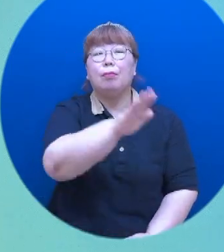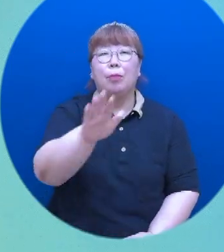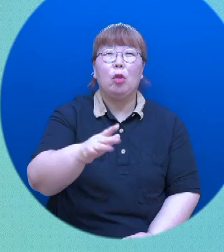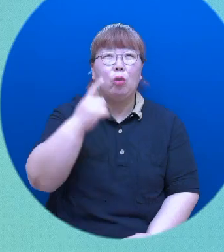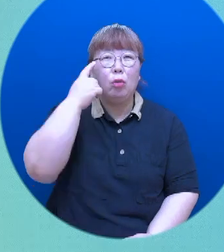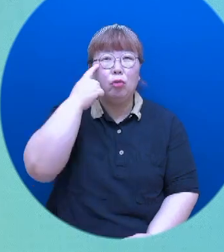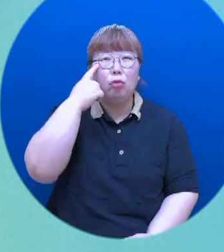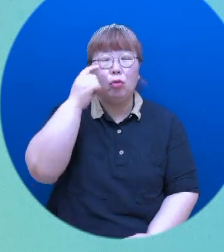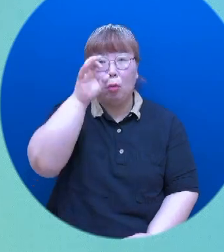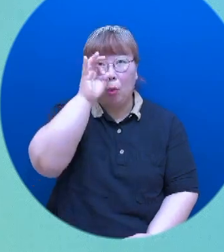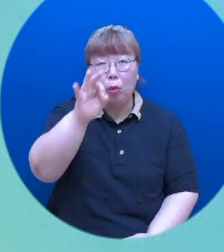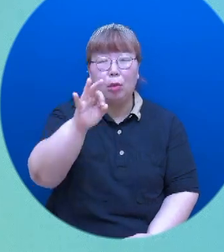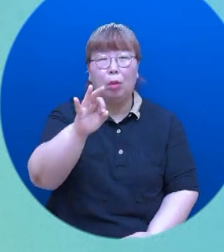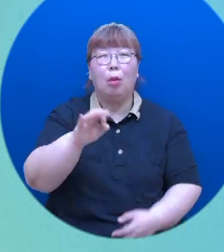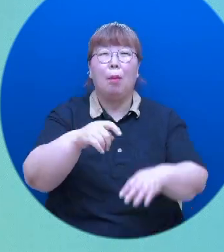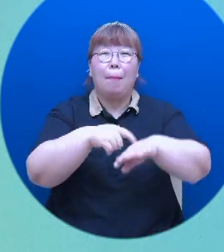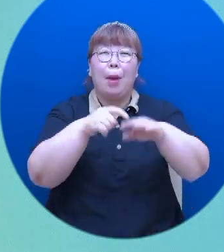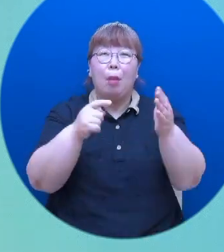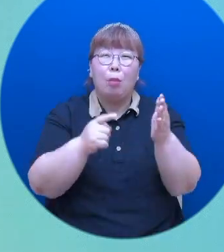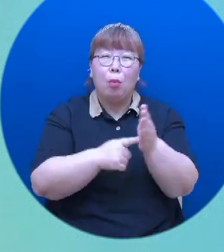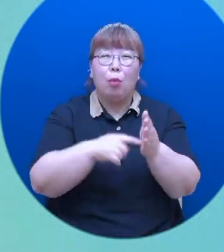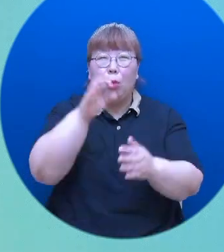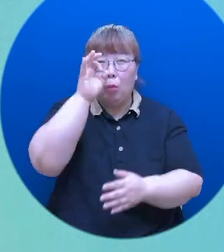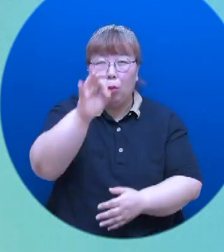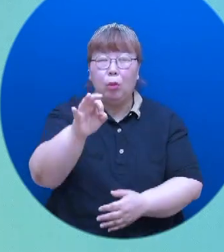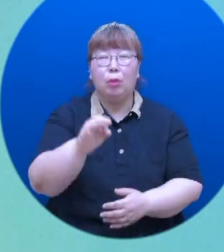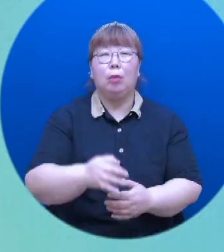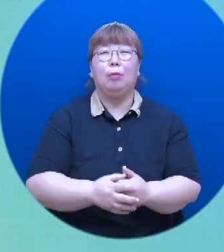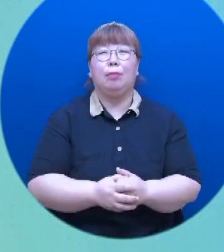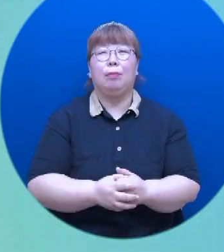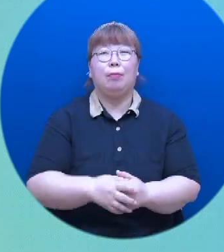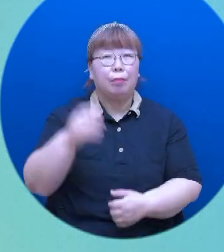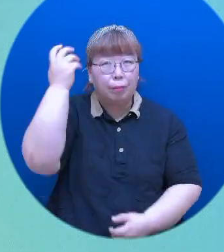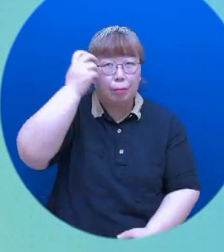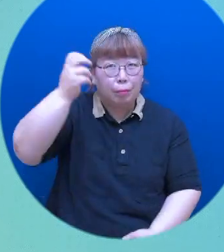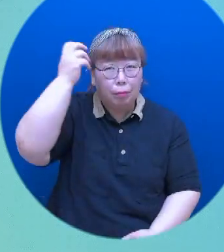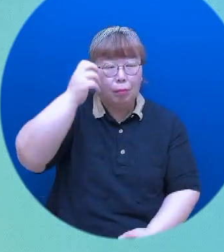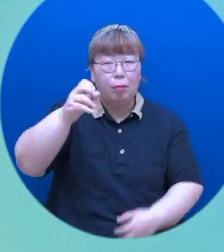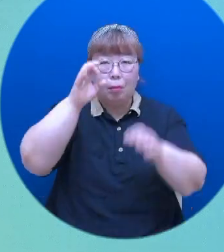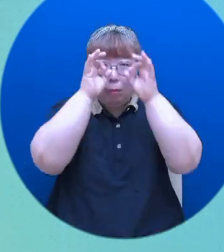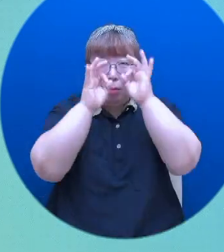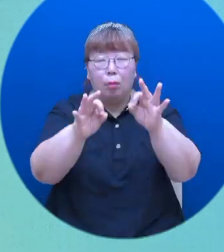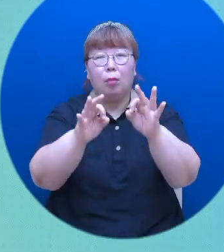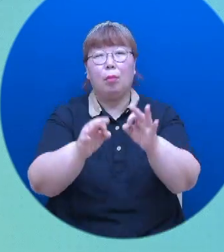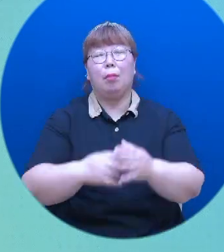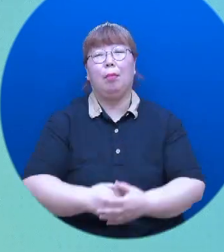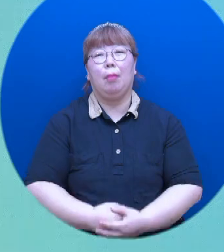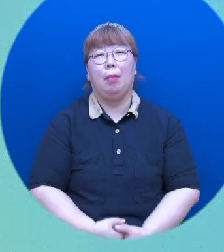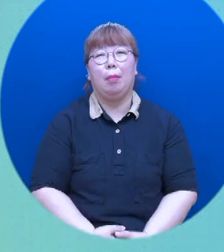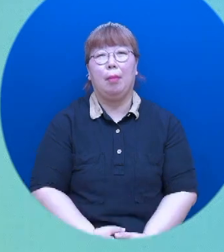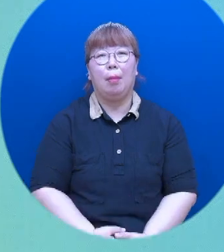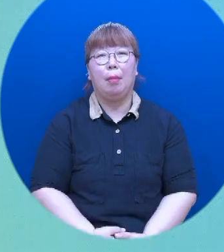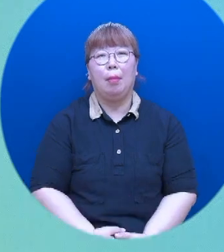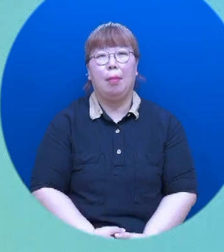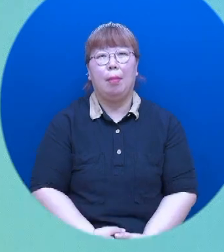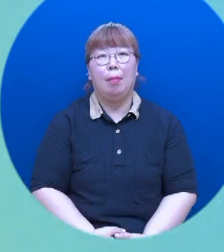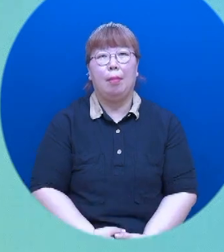것, 심한, 마음으로 보는 것, 영안, 영적으로 보는 것.